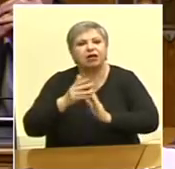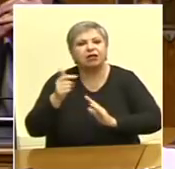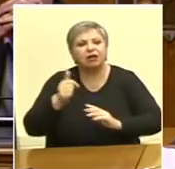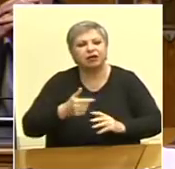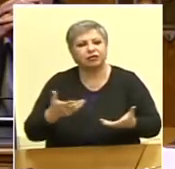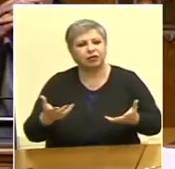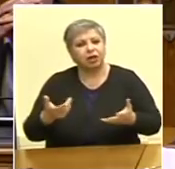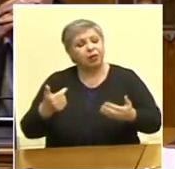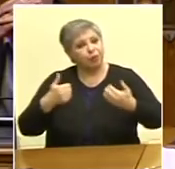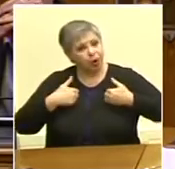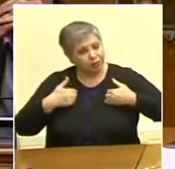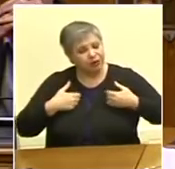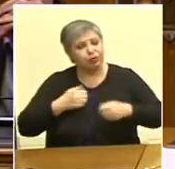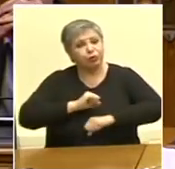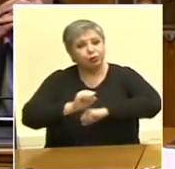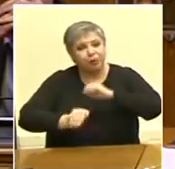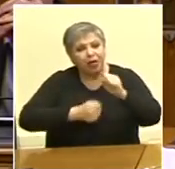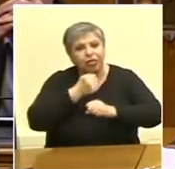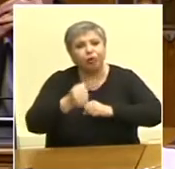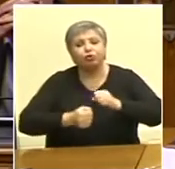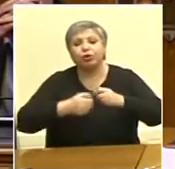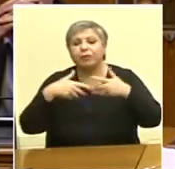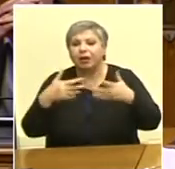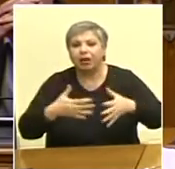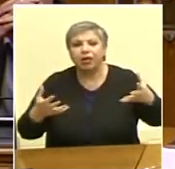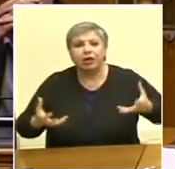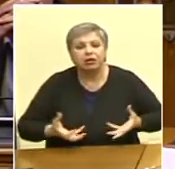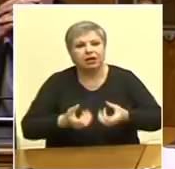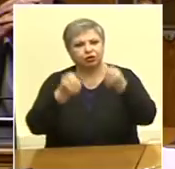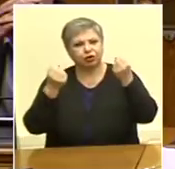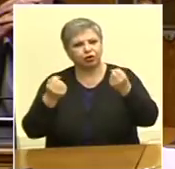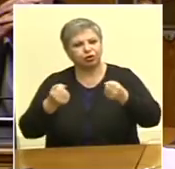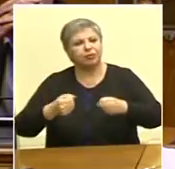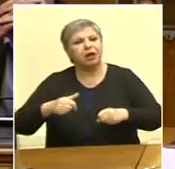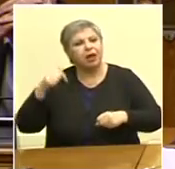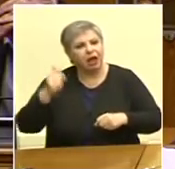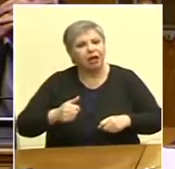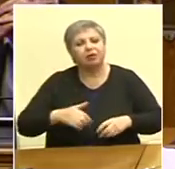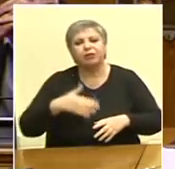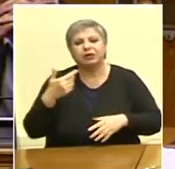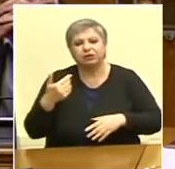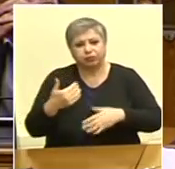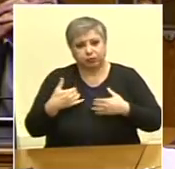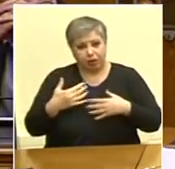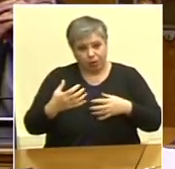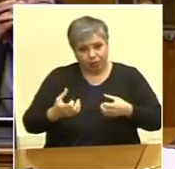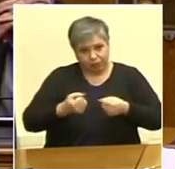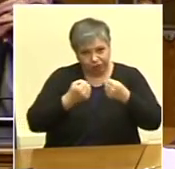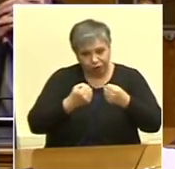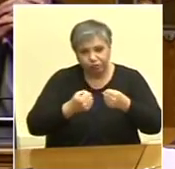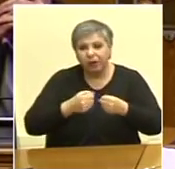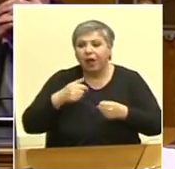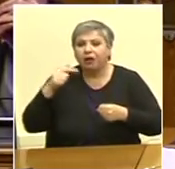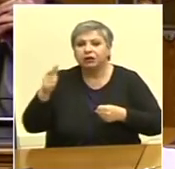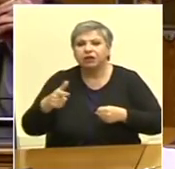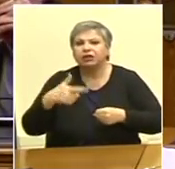στα βράχια και να ξαναγυρίσει, να πάλι ορθωθεί το παλιό πολιτικό σύστημα που έριξε τη χώρα στα βράχια. Και θυμάται και ο ελληνικός λαός πάρα